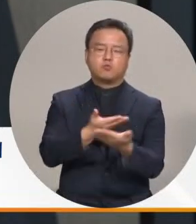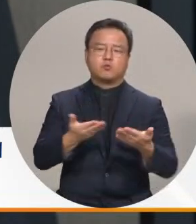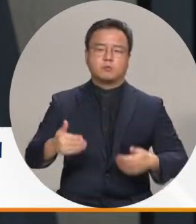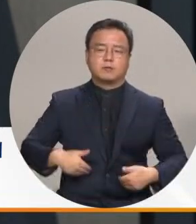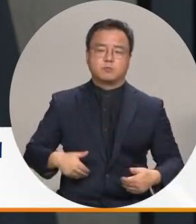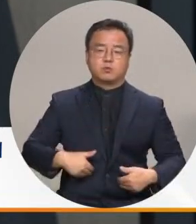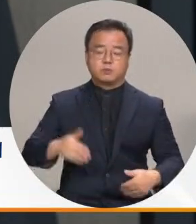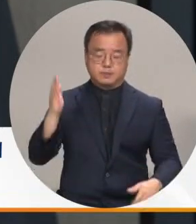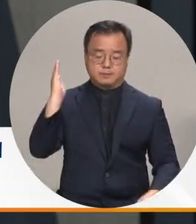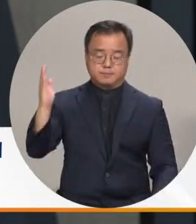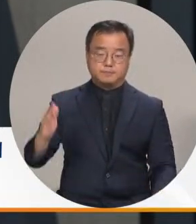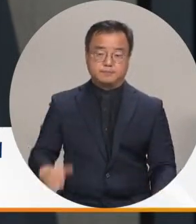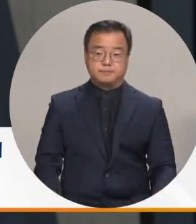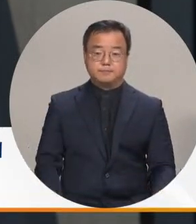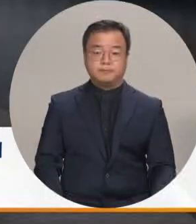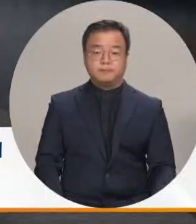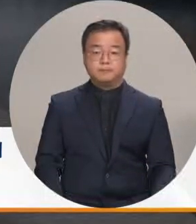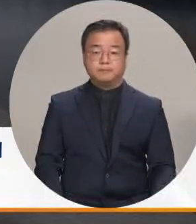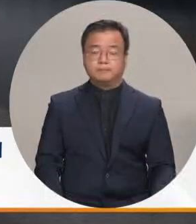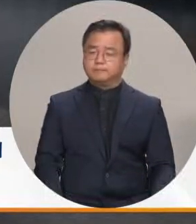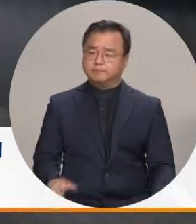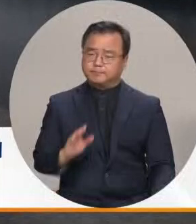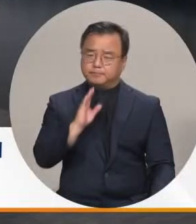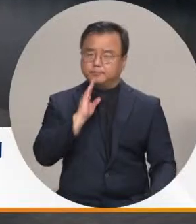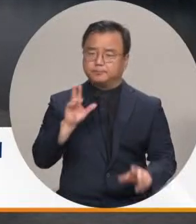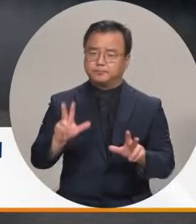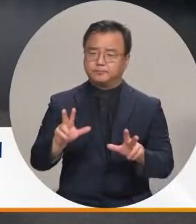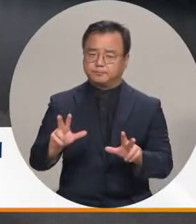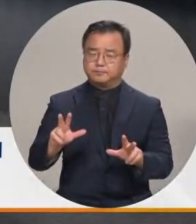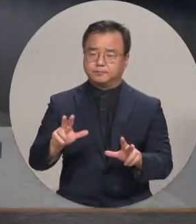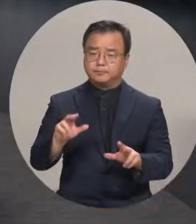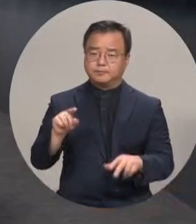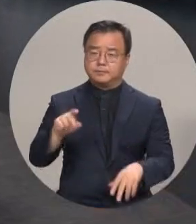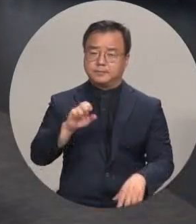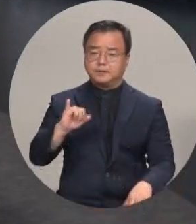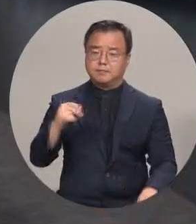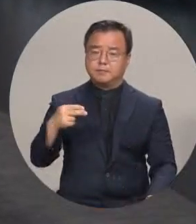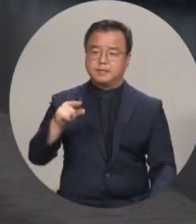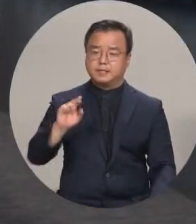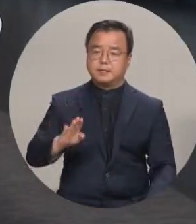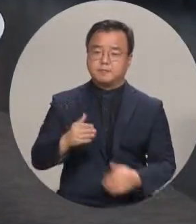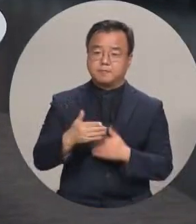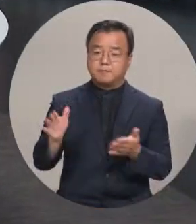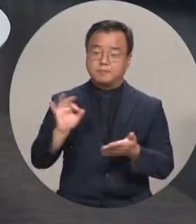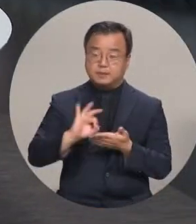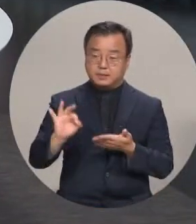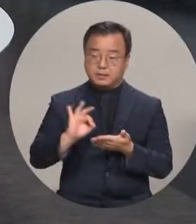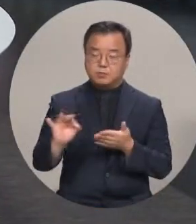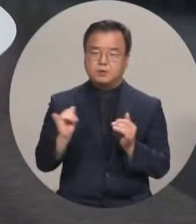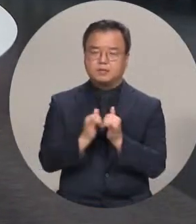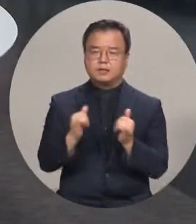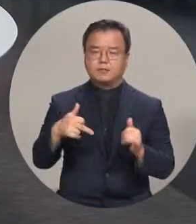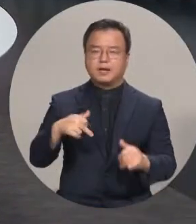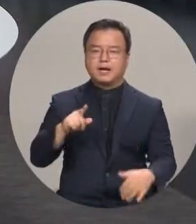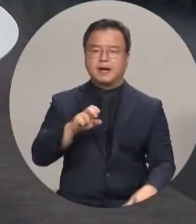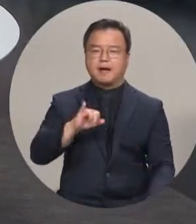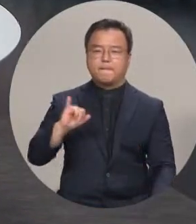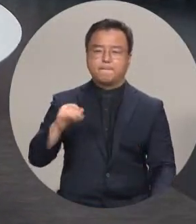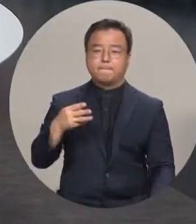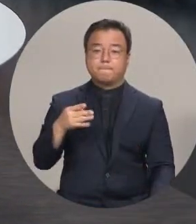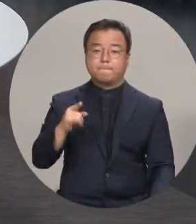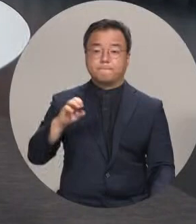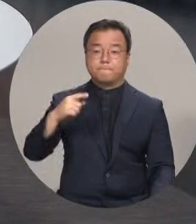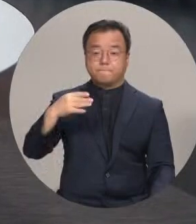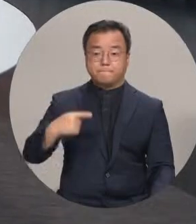하고 있습니다네 그렇다면 지금이 소위 피대 이을 이용하는 사람들은 카피 래프트 그러니까 정보를